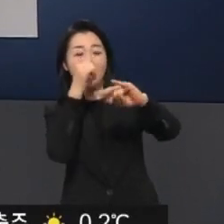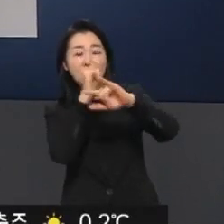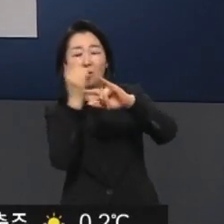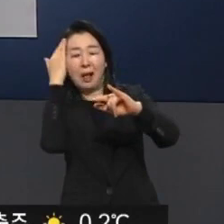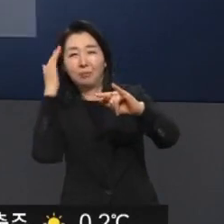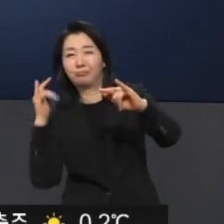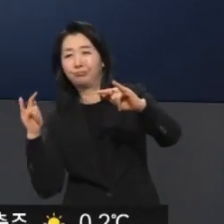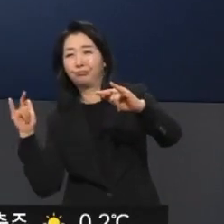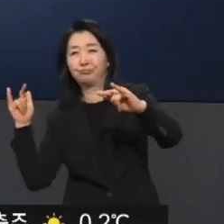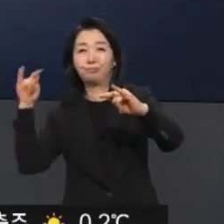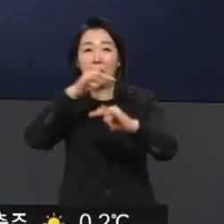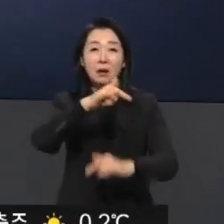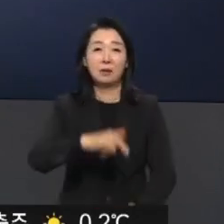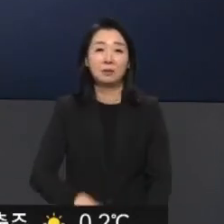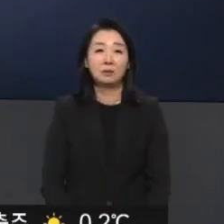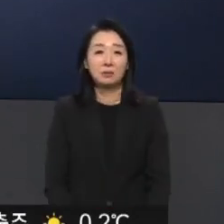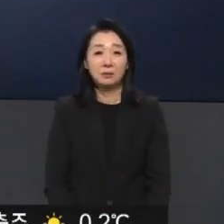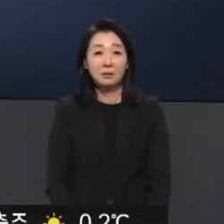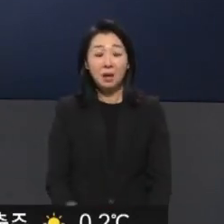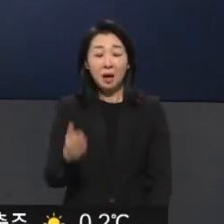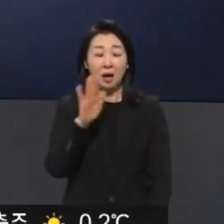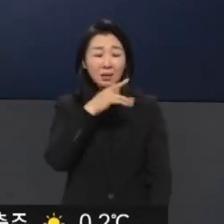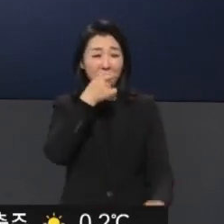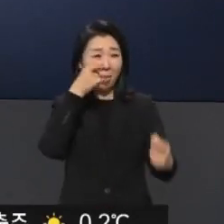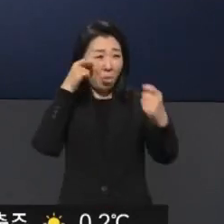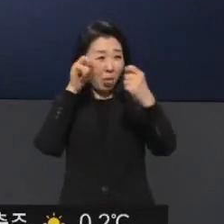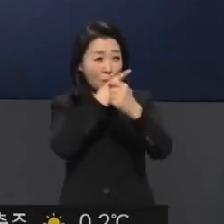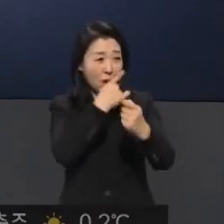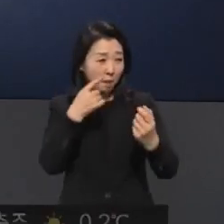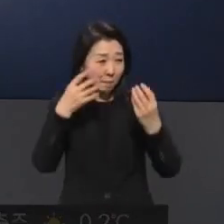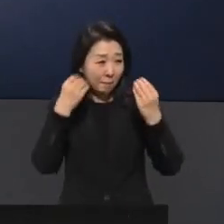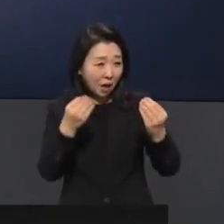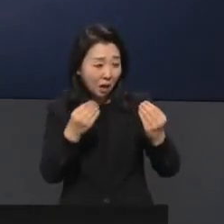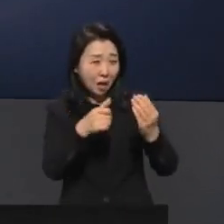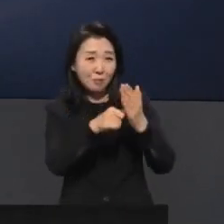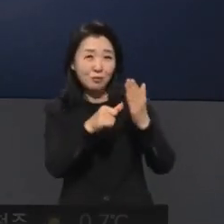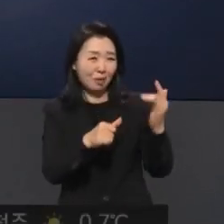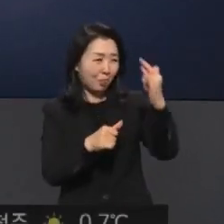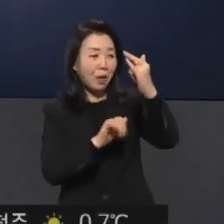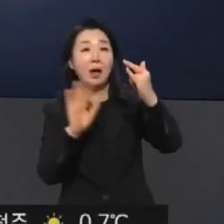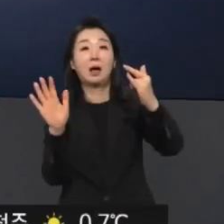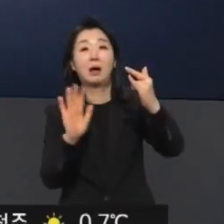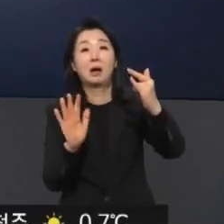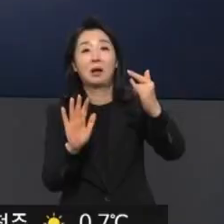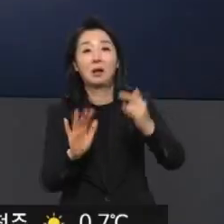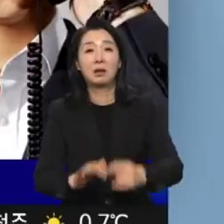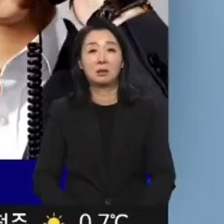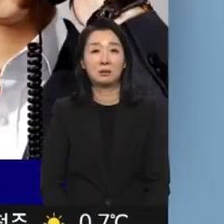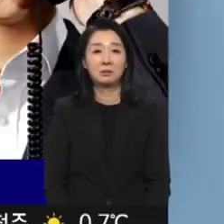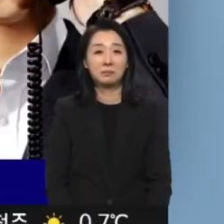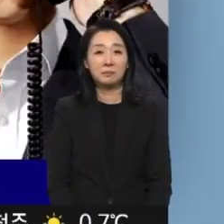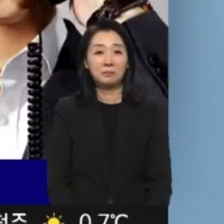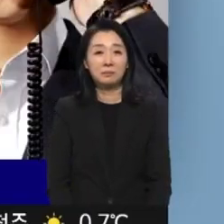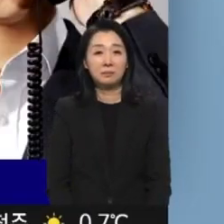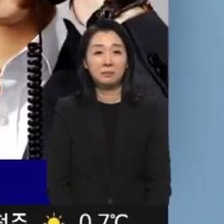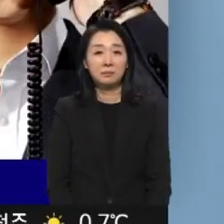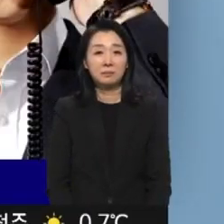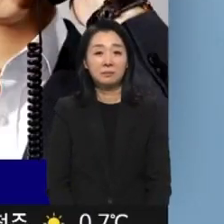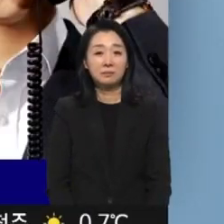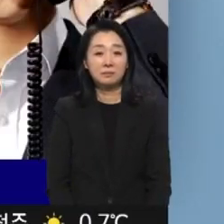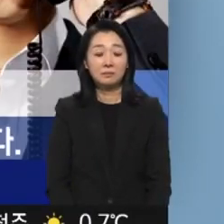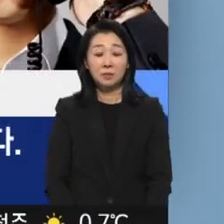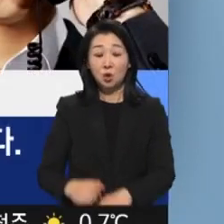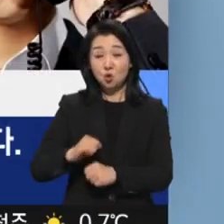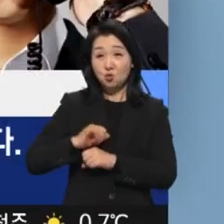전투기를 출동시킨 겁니다. 하지만 코앞까지 날아가 확인한 그 물체, 무인기가 아니었습니다. 네,